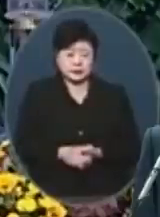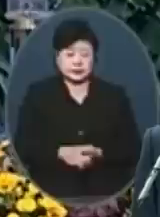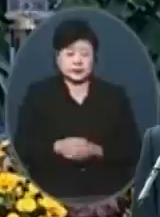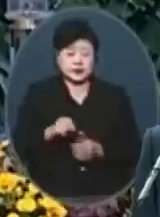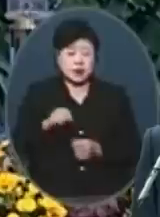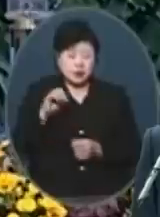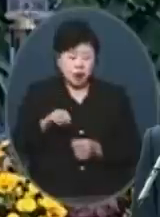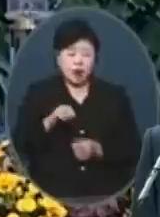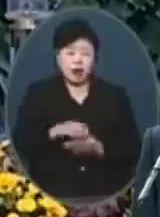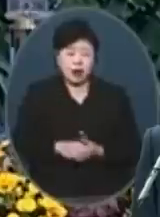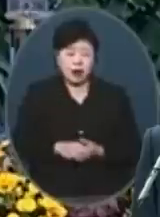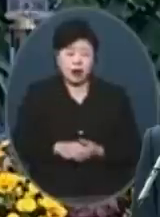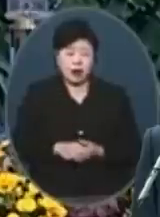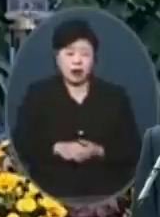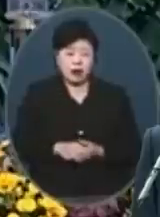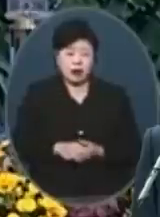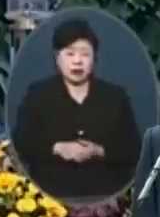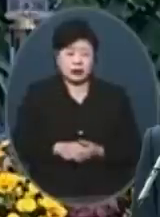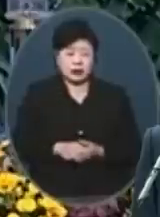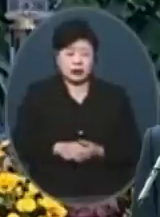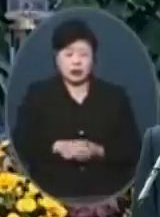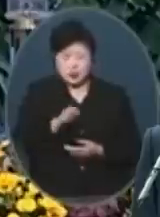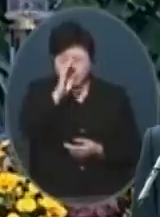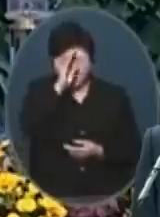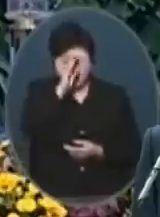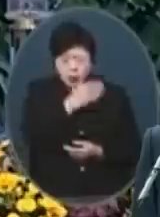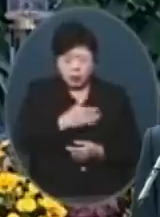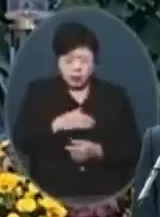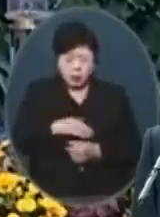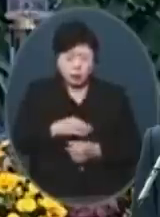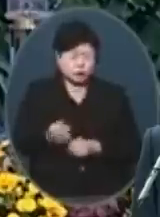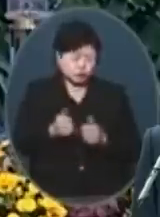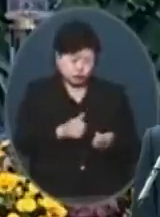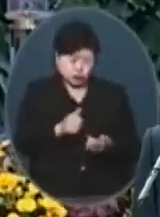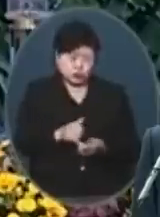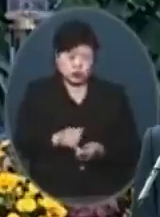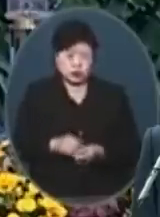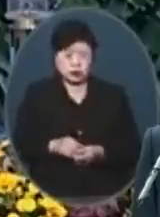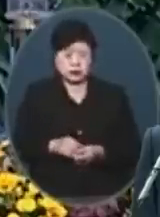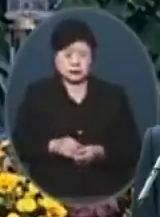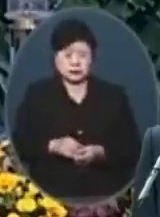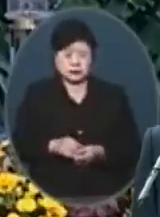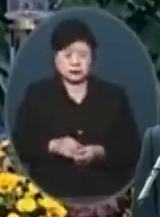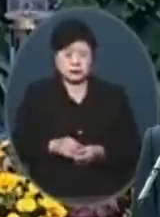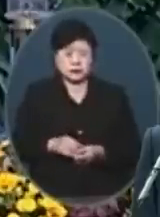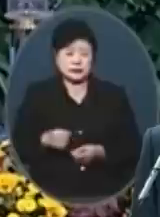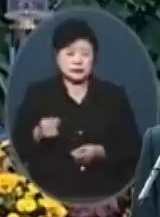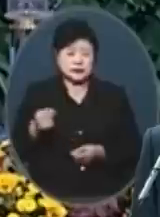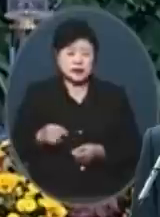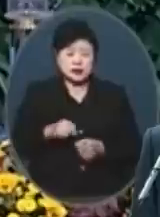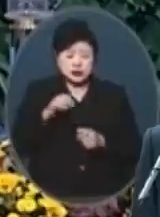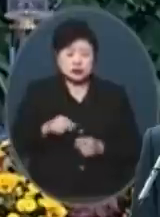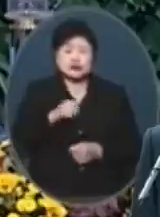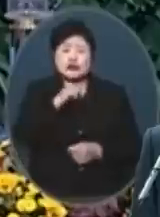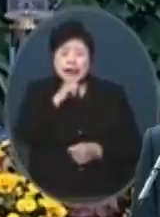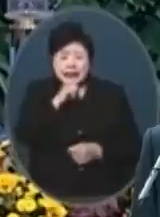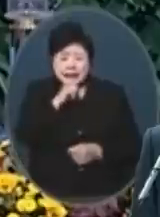형벌이요 그 다음엔 병들고 육체가 죽는 것이고 그 다음엔 저주와